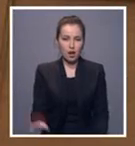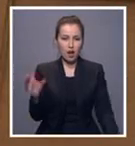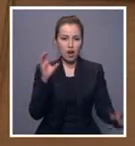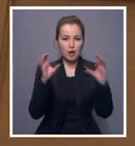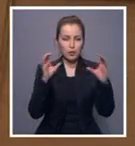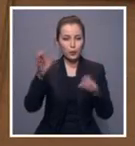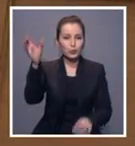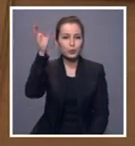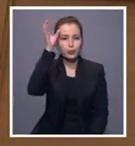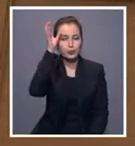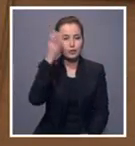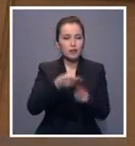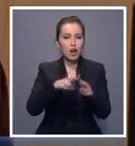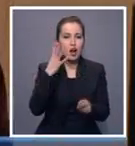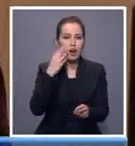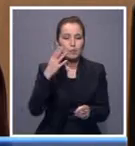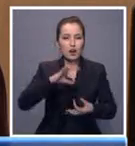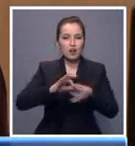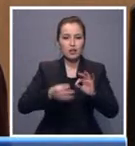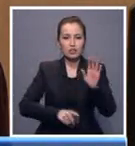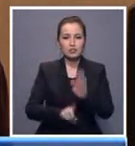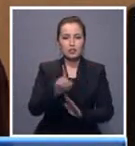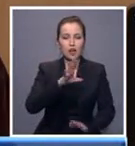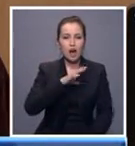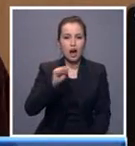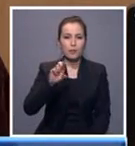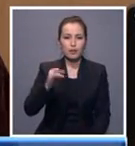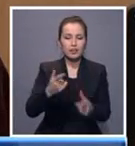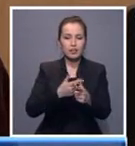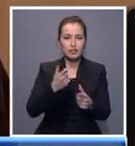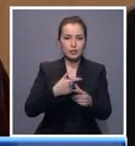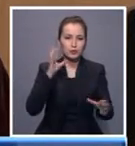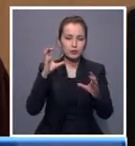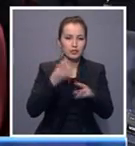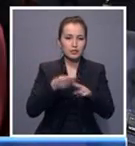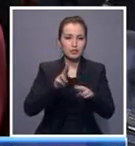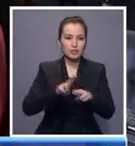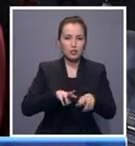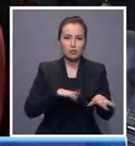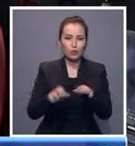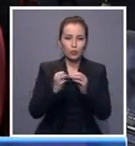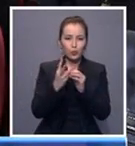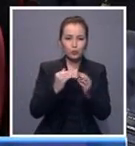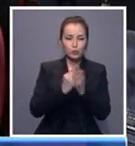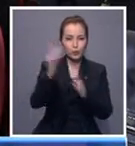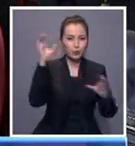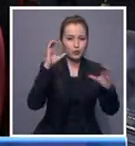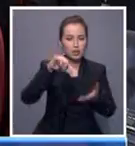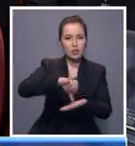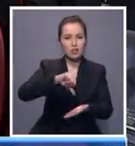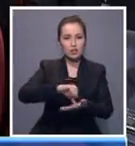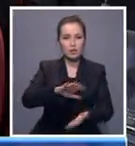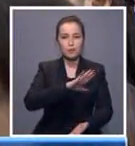Алматыда магистранттардың олимпиадасы басталды. Абай атындағы Қазақ ұлттық педагогикалық университетіне өтіп жатқан шараға 13 жоғары оқу орнының жүйріктері қатысып